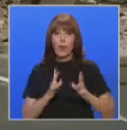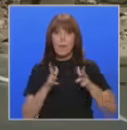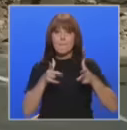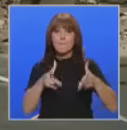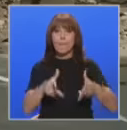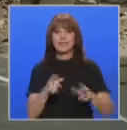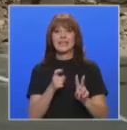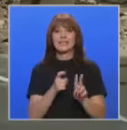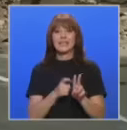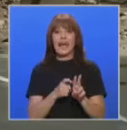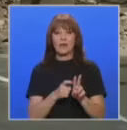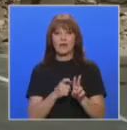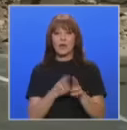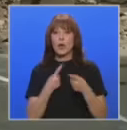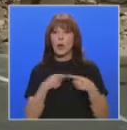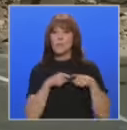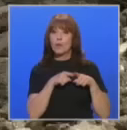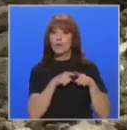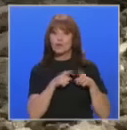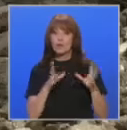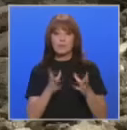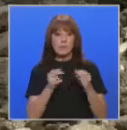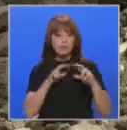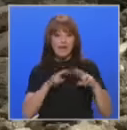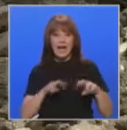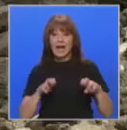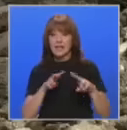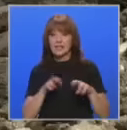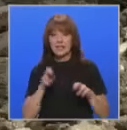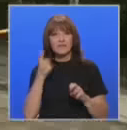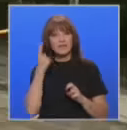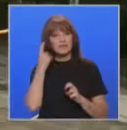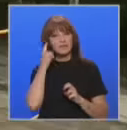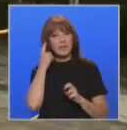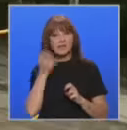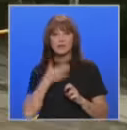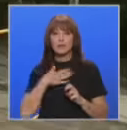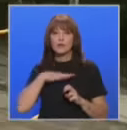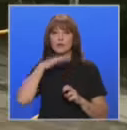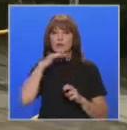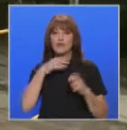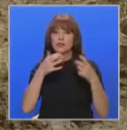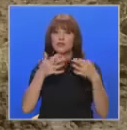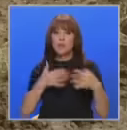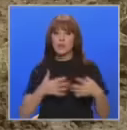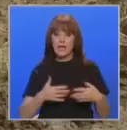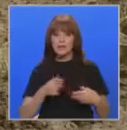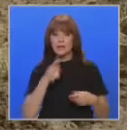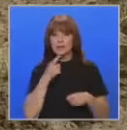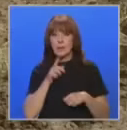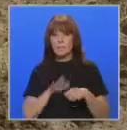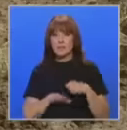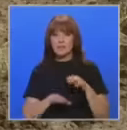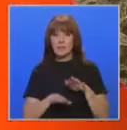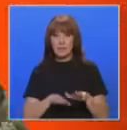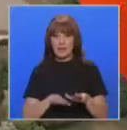Царево. Прокуратурата започна разследване, защото смята, че има достатъчно данни за извършено престъпление.